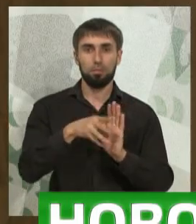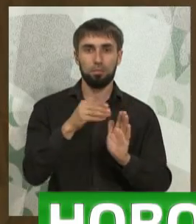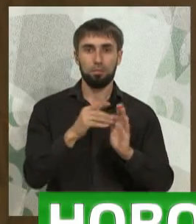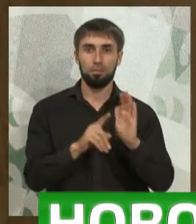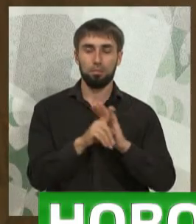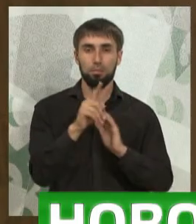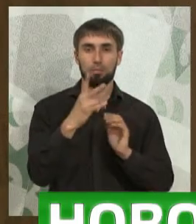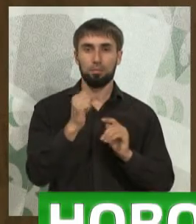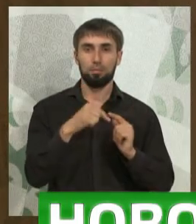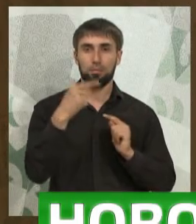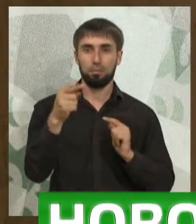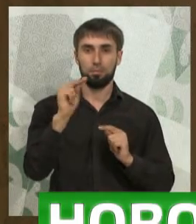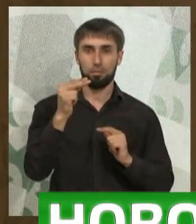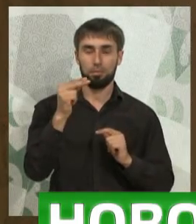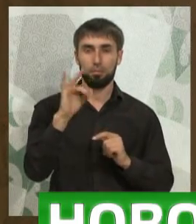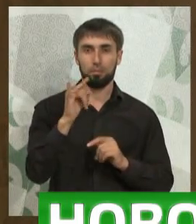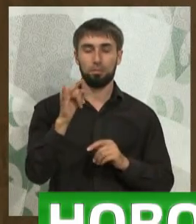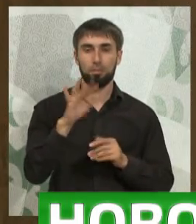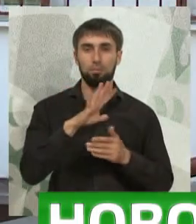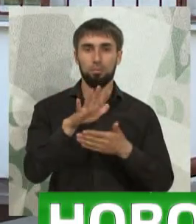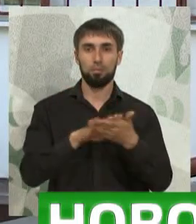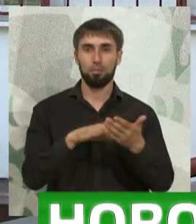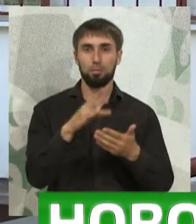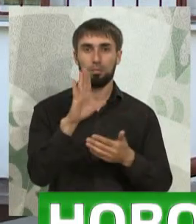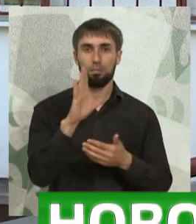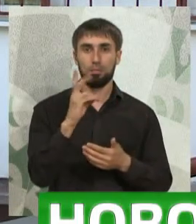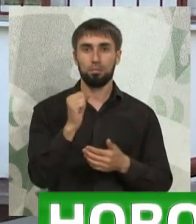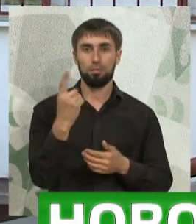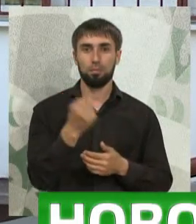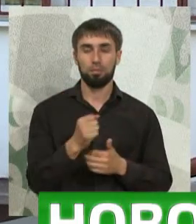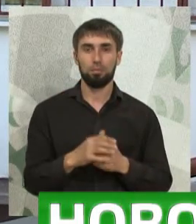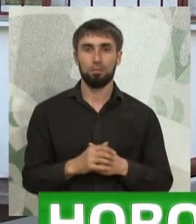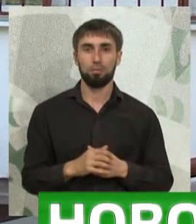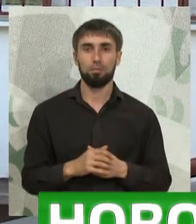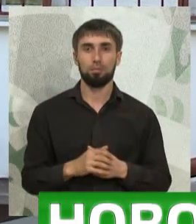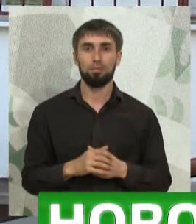со следующего четверга и продлится неделю. Тамара Хшагульгова, Магомед Белакиев, Новости 24.